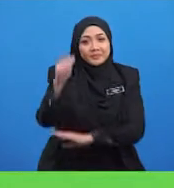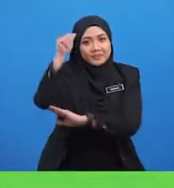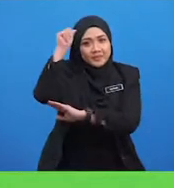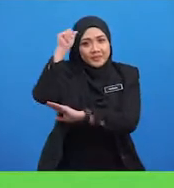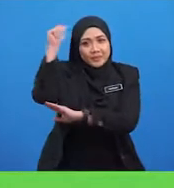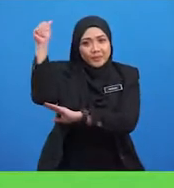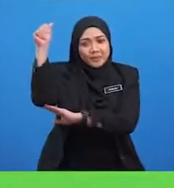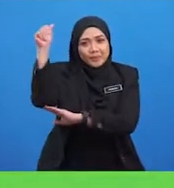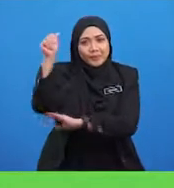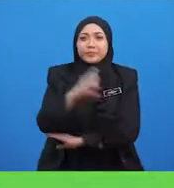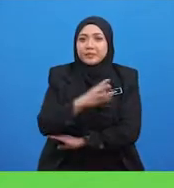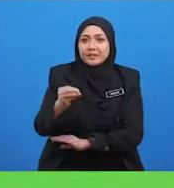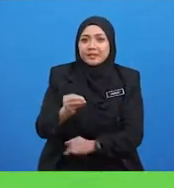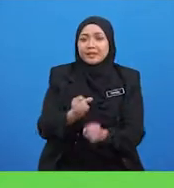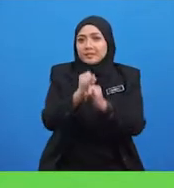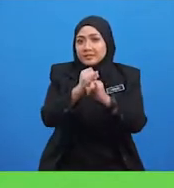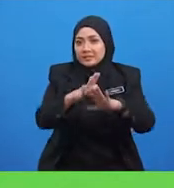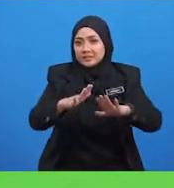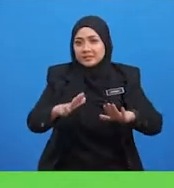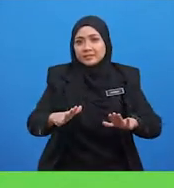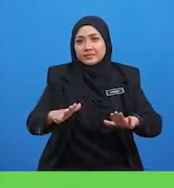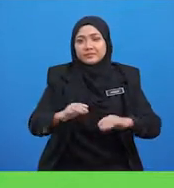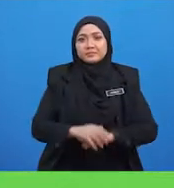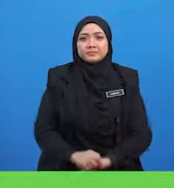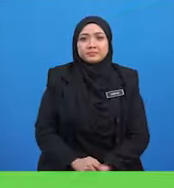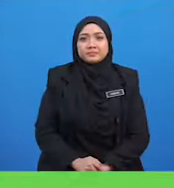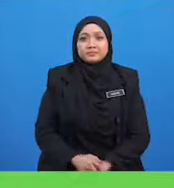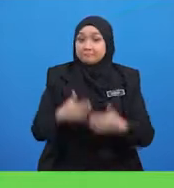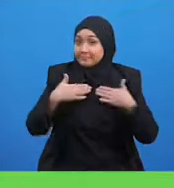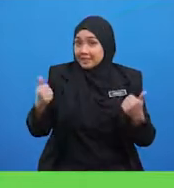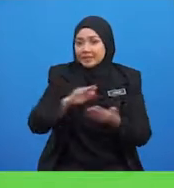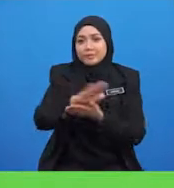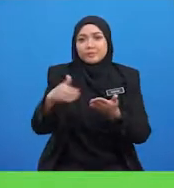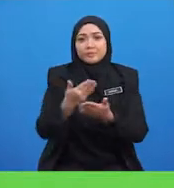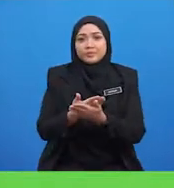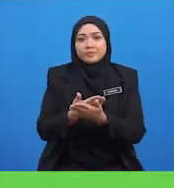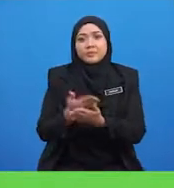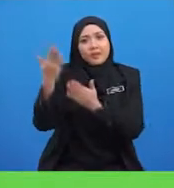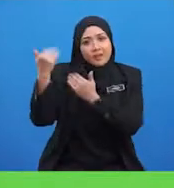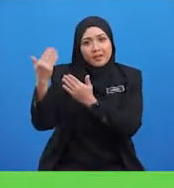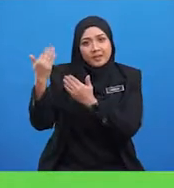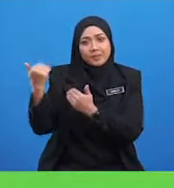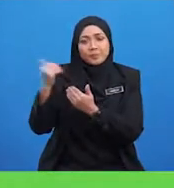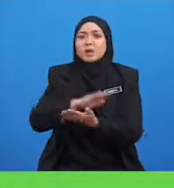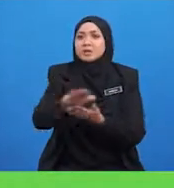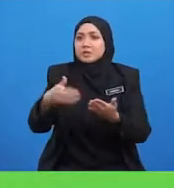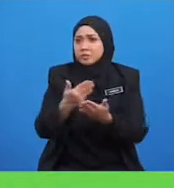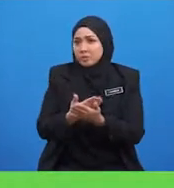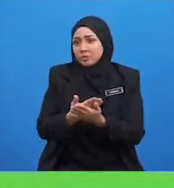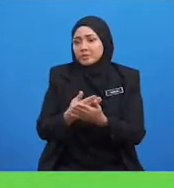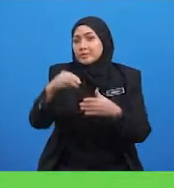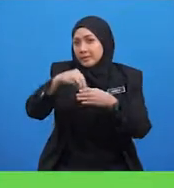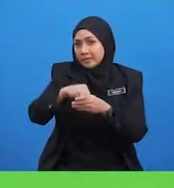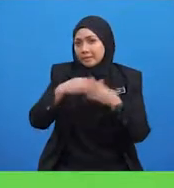Assalamualaikum dan salam sejahtera kepada para pelajar semua. Sihat semua? Diharapkan semua dalam